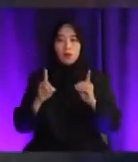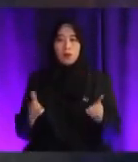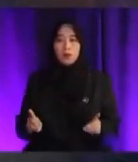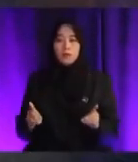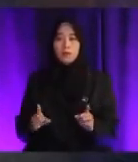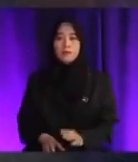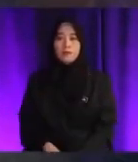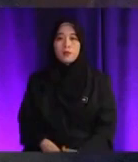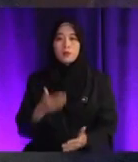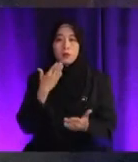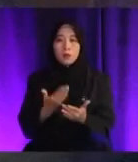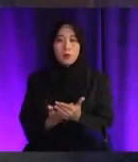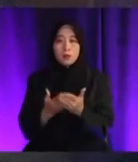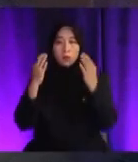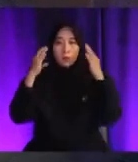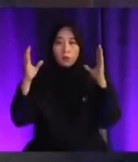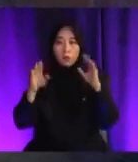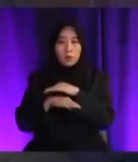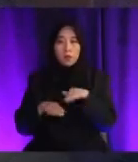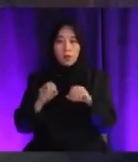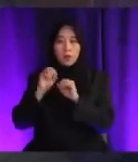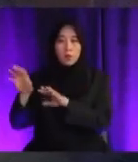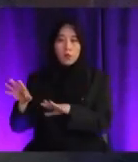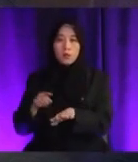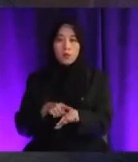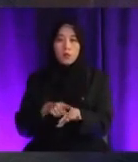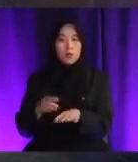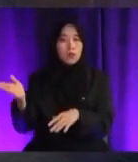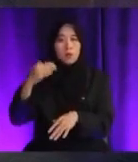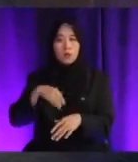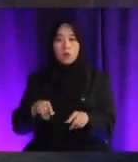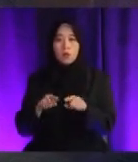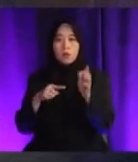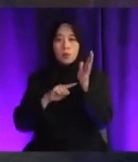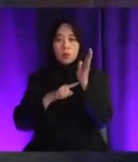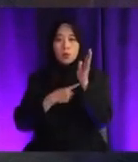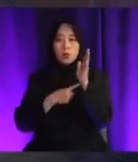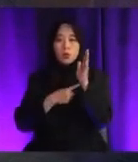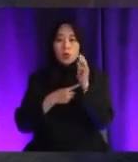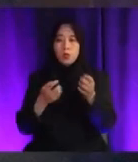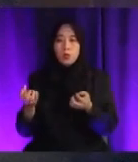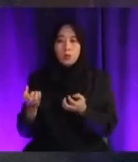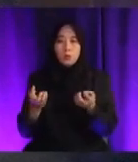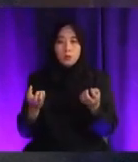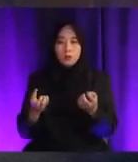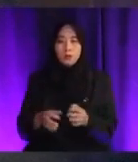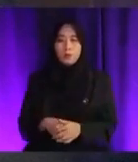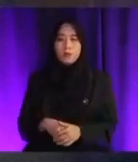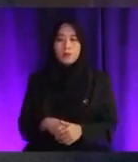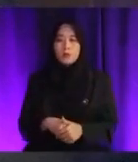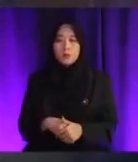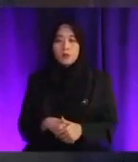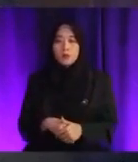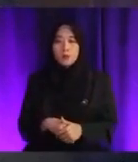Baik, cikgu. Jadi, tanpa buang masa, ayuh kita mulakan eksperimen kita. Okey. Okey. Dekat sini apa